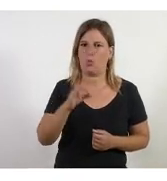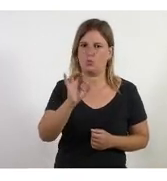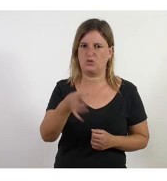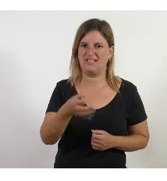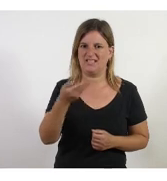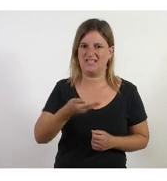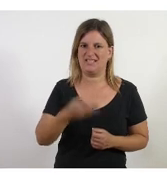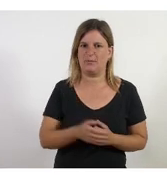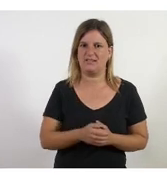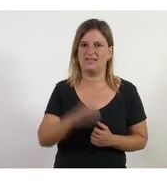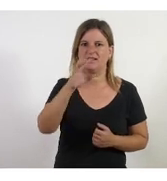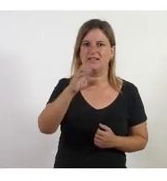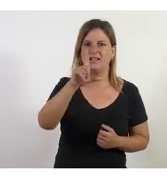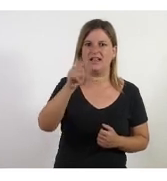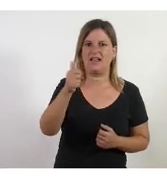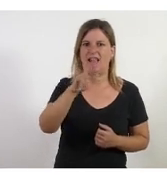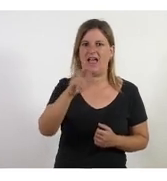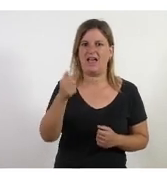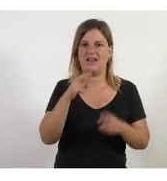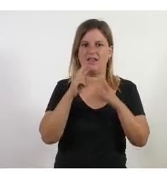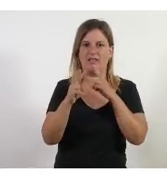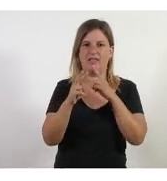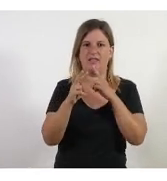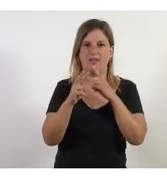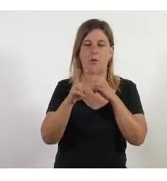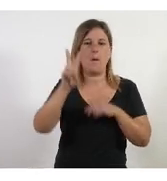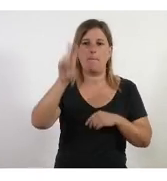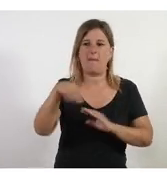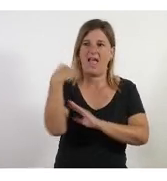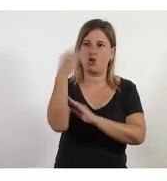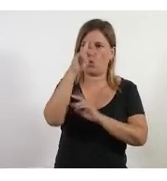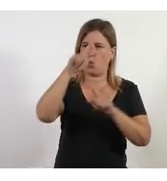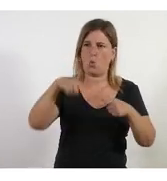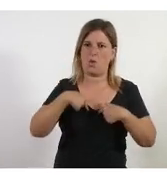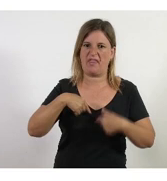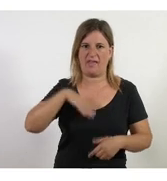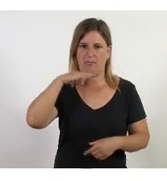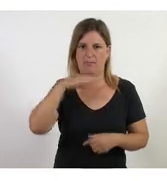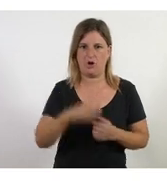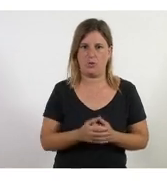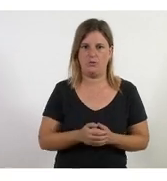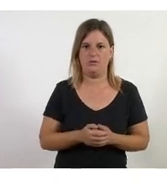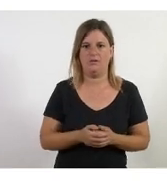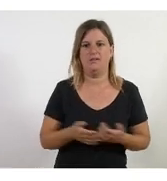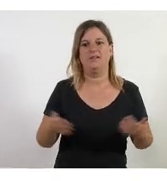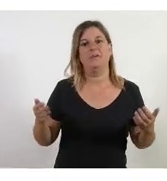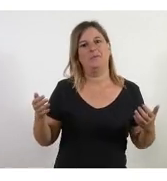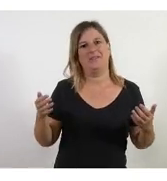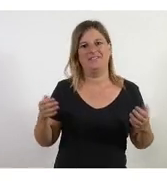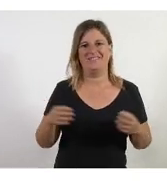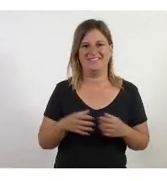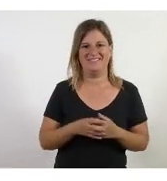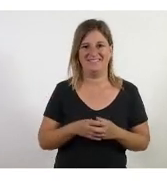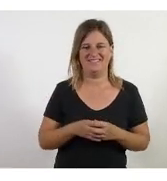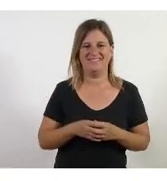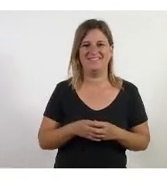un comentari de la Clara que diu que mai ens cuidem prou. No sé què en penses, Mercè, d'això. Bueno, que això